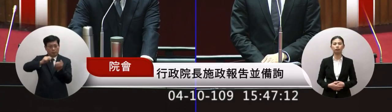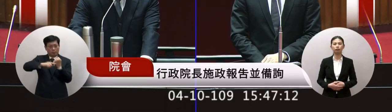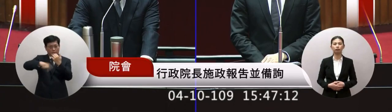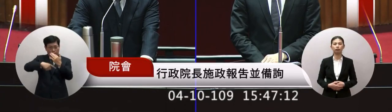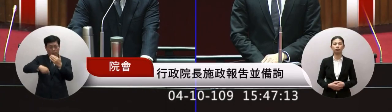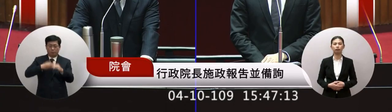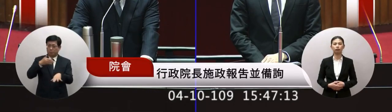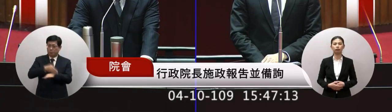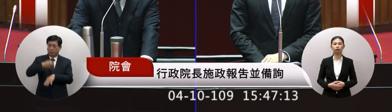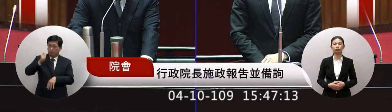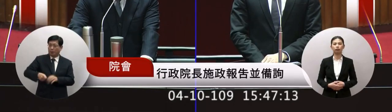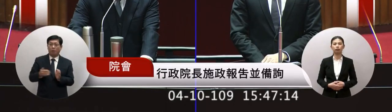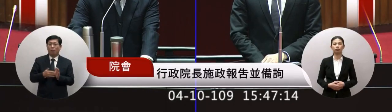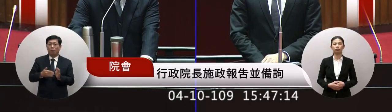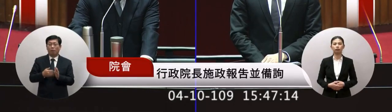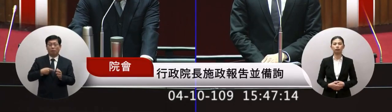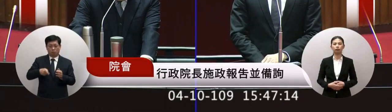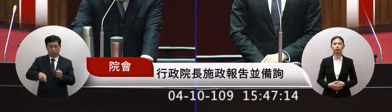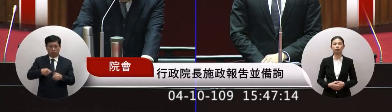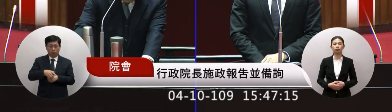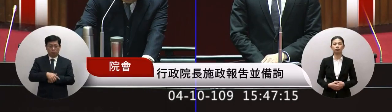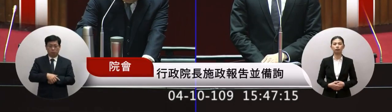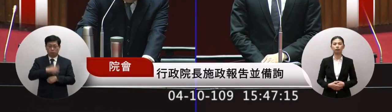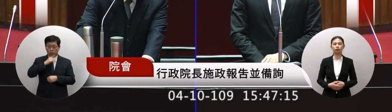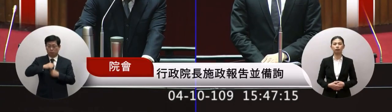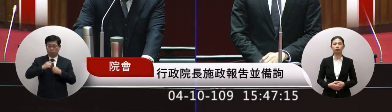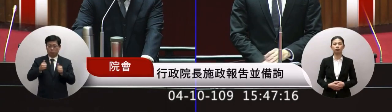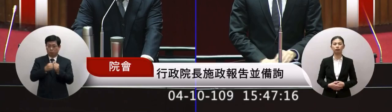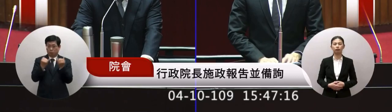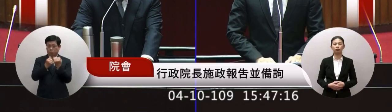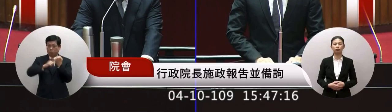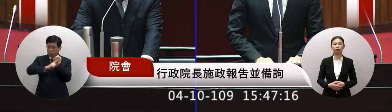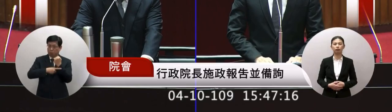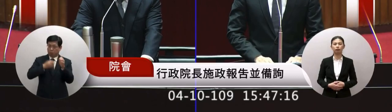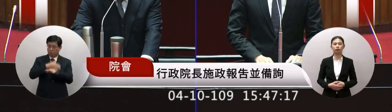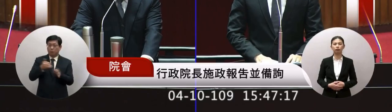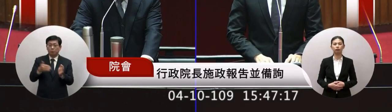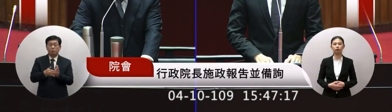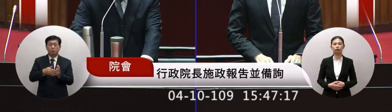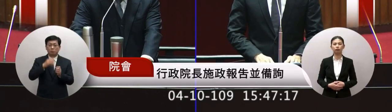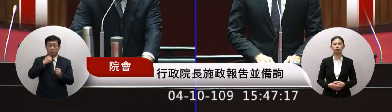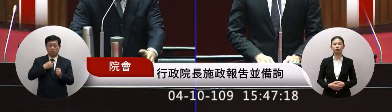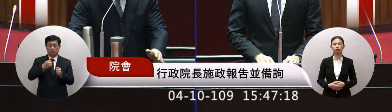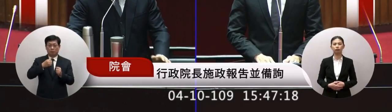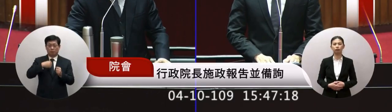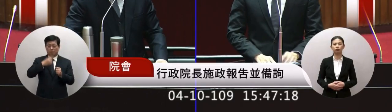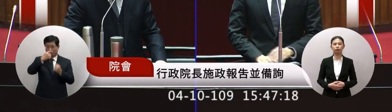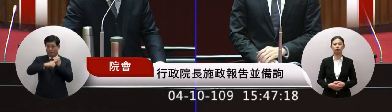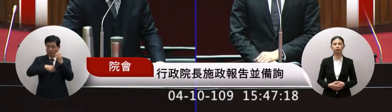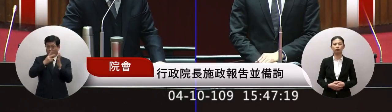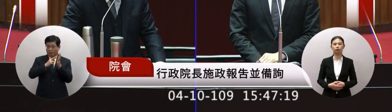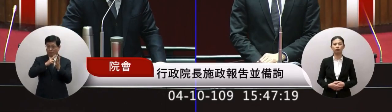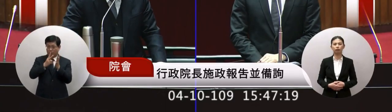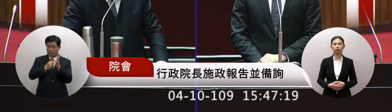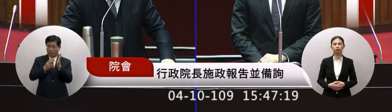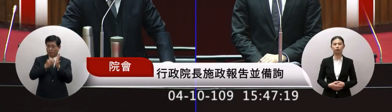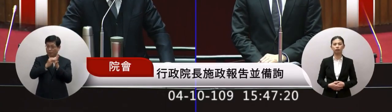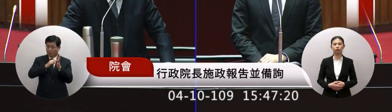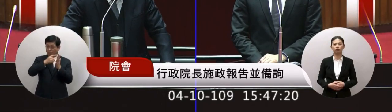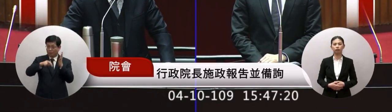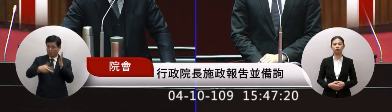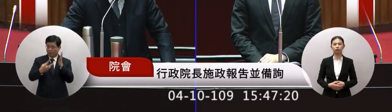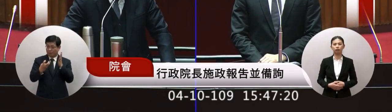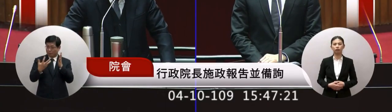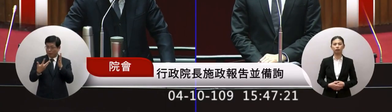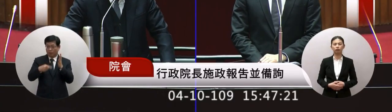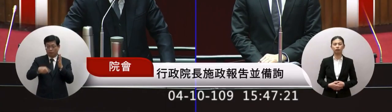年通过相关这个法律，司法的涉及第748号是不是实行法的？